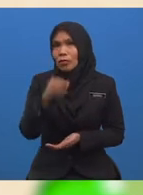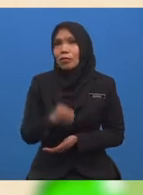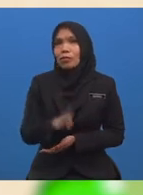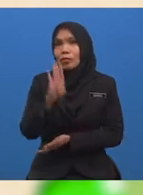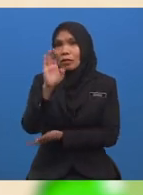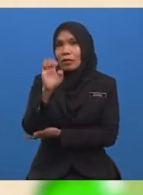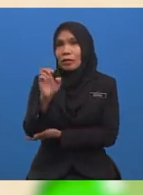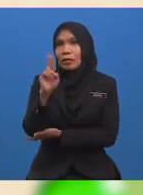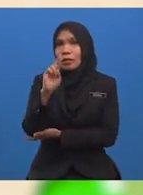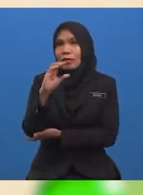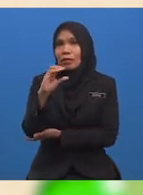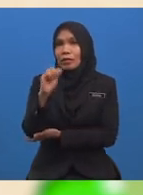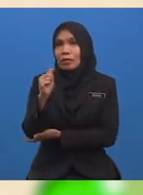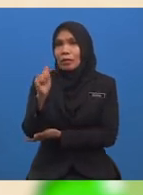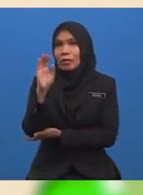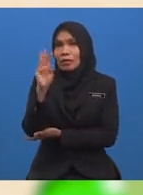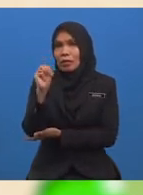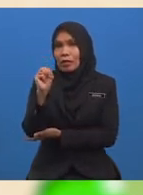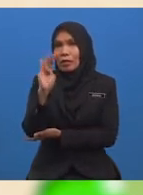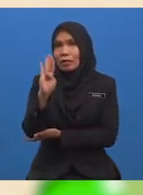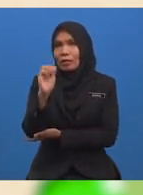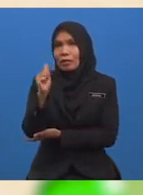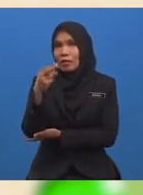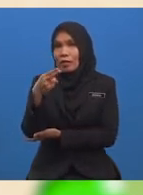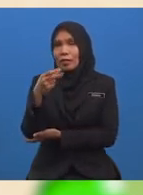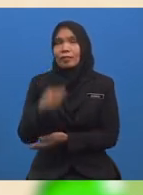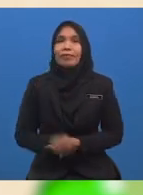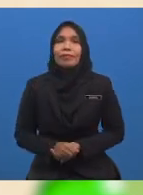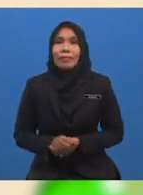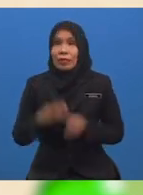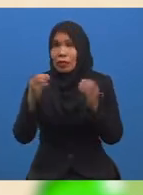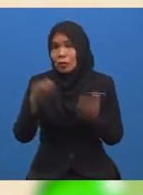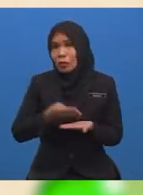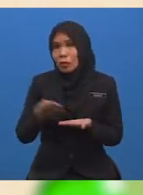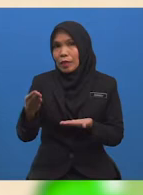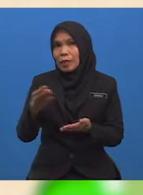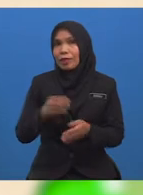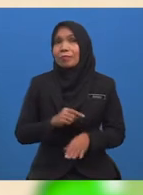30 saat untuk murid-murid fikir dan nyatakan jawapan kamu.